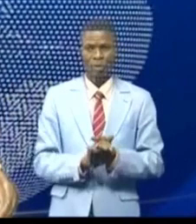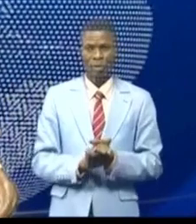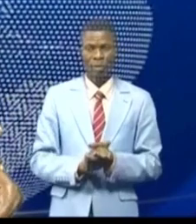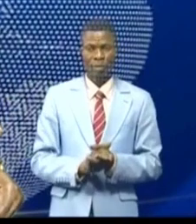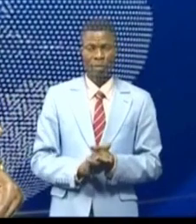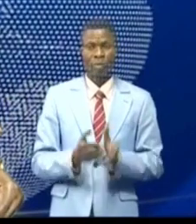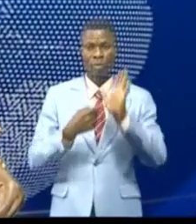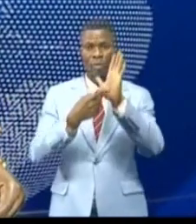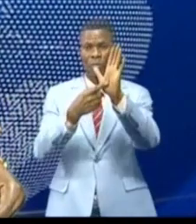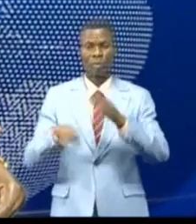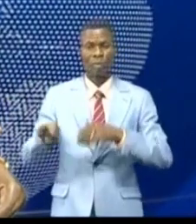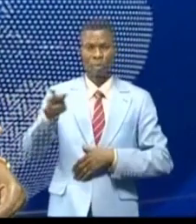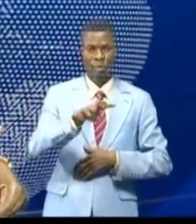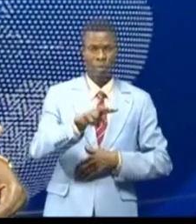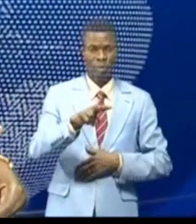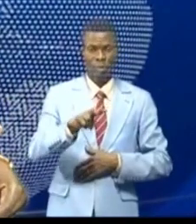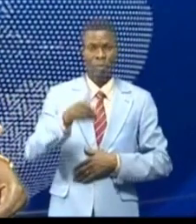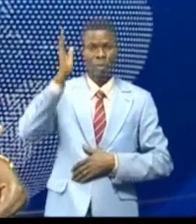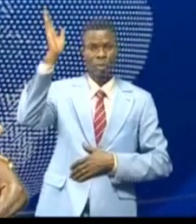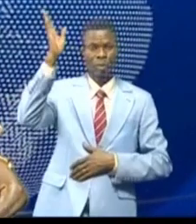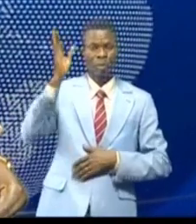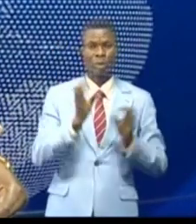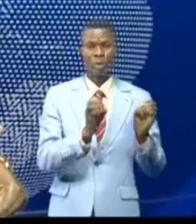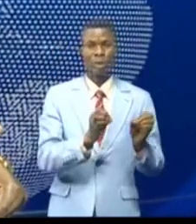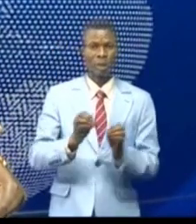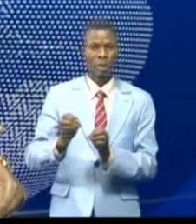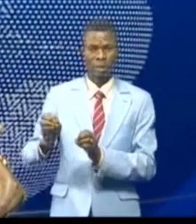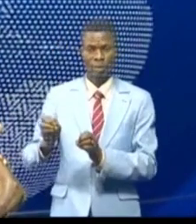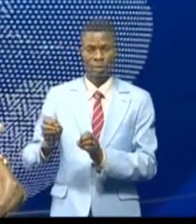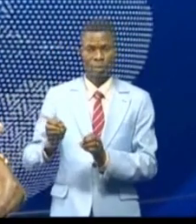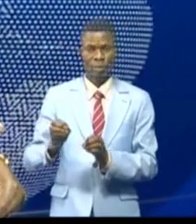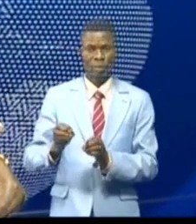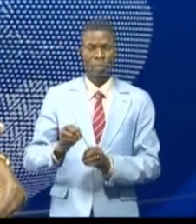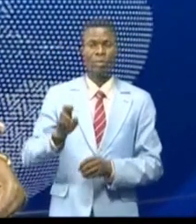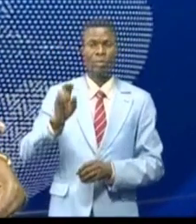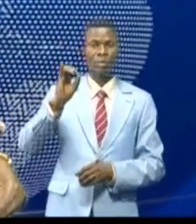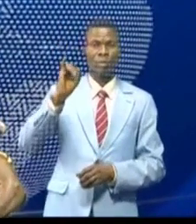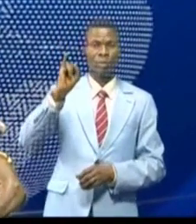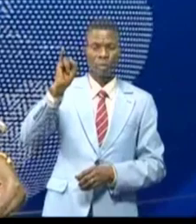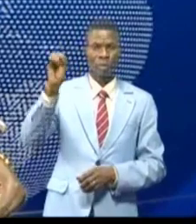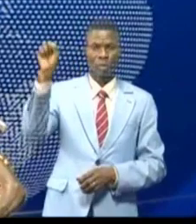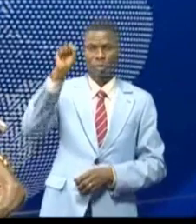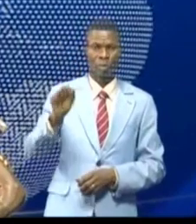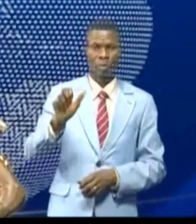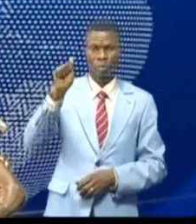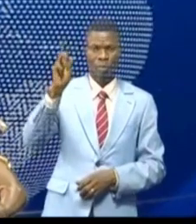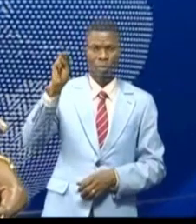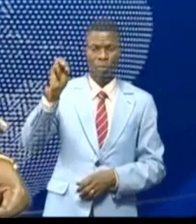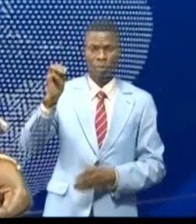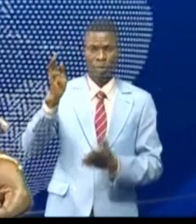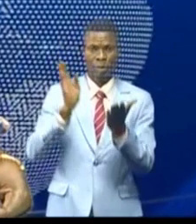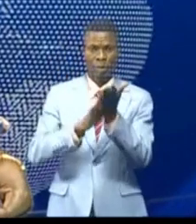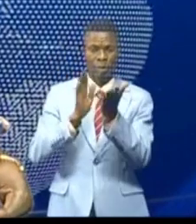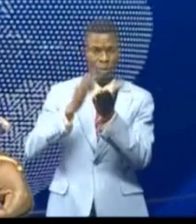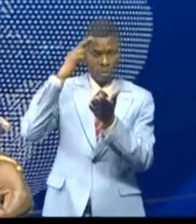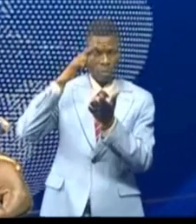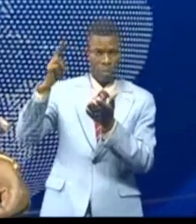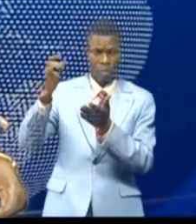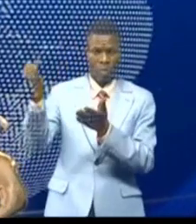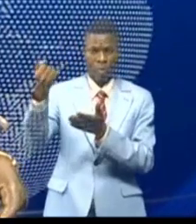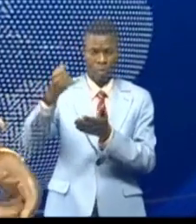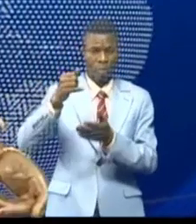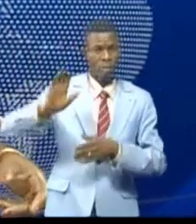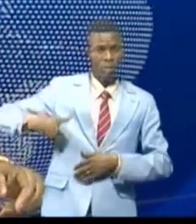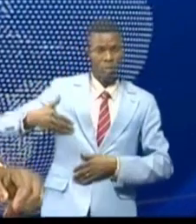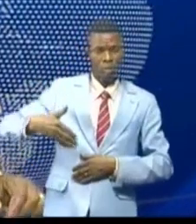Suivez à présent cette conférence organisée à l'USAM, Université, plutôt Institut supérieur des arts et métiers,